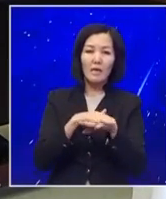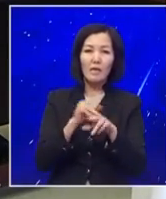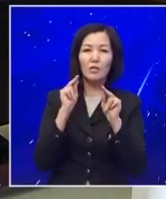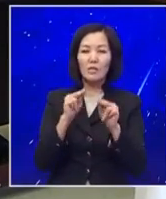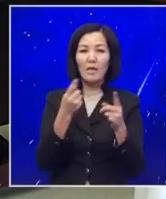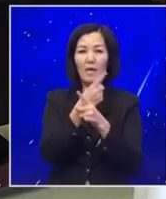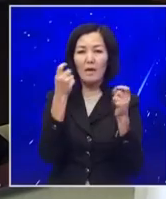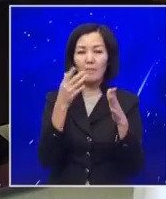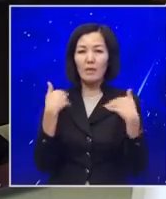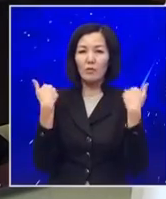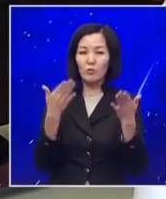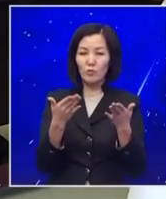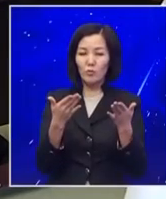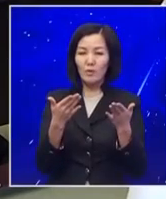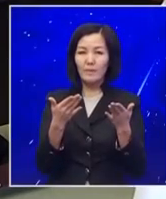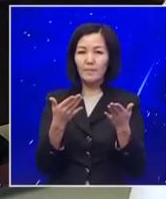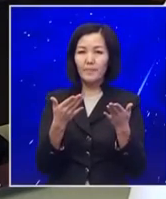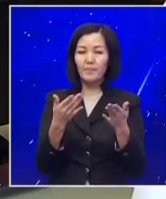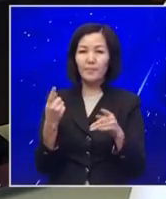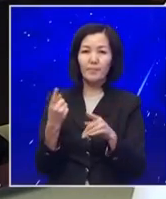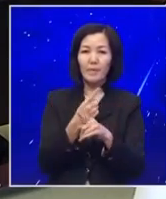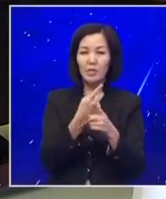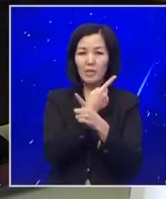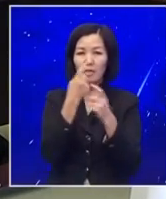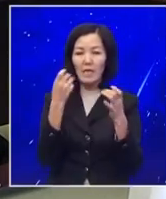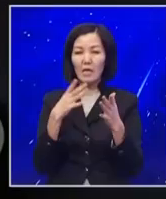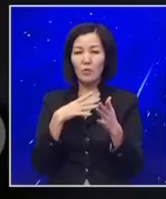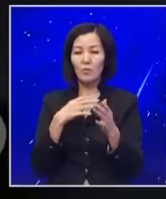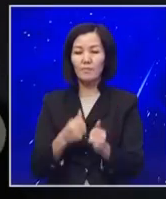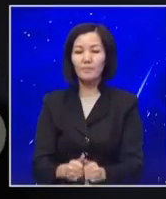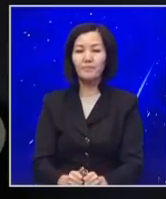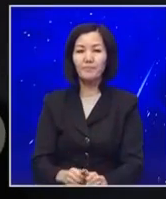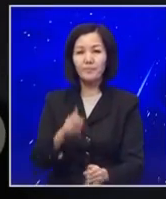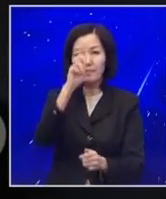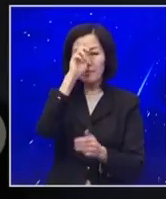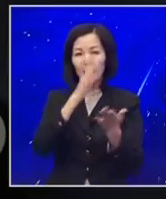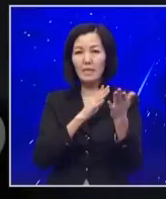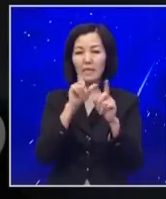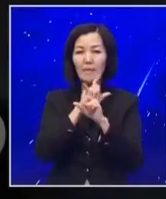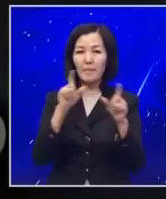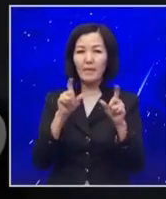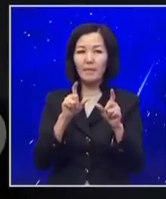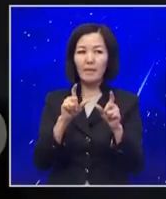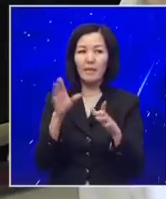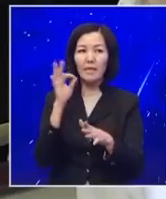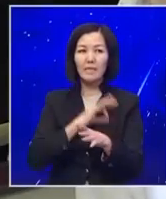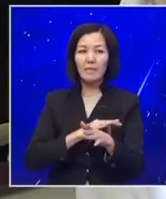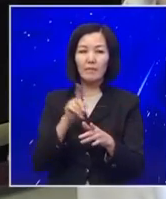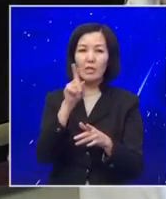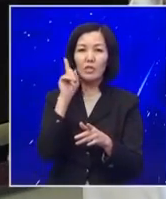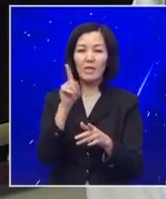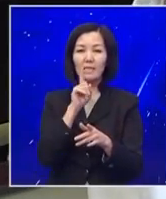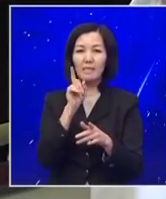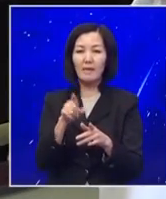шынайы ақпаратты, ресми ақпаратты бірінші ақпараттық алаң болып тарату. Мемлекеттік мекеменің бір тиімді жағы ол жас